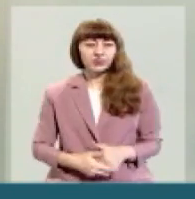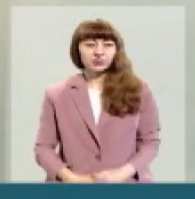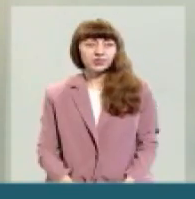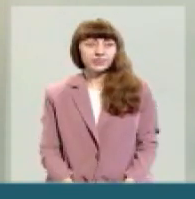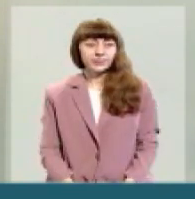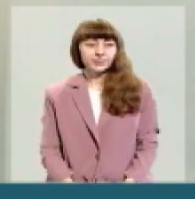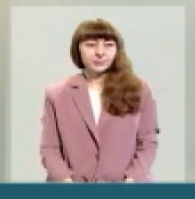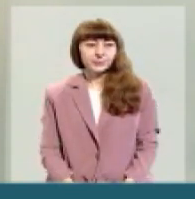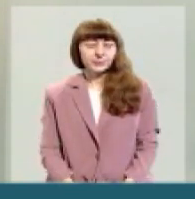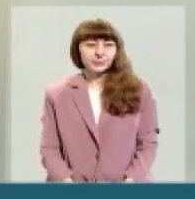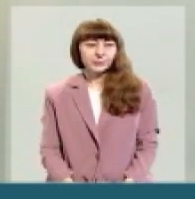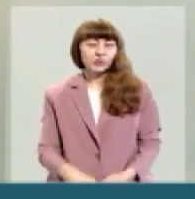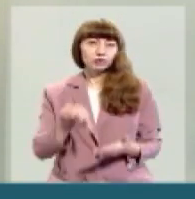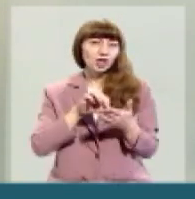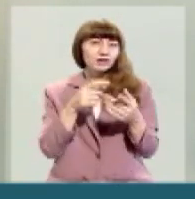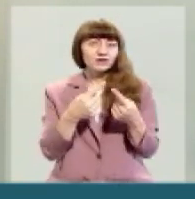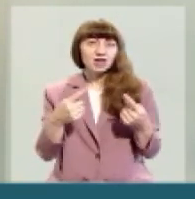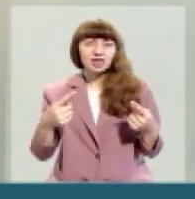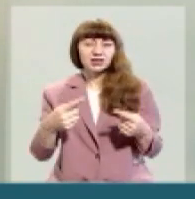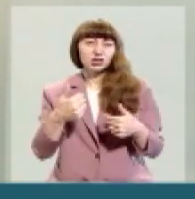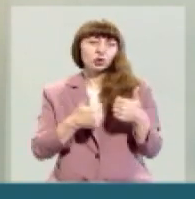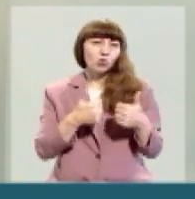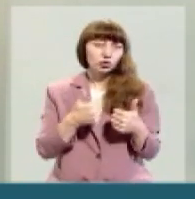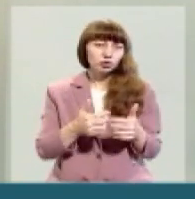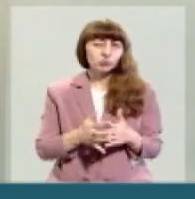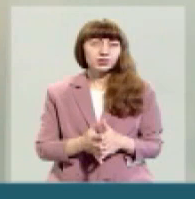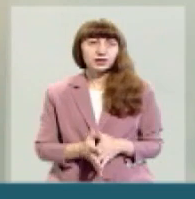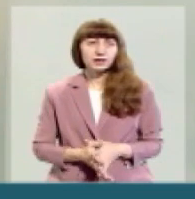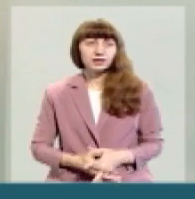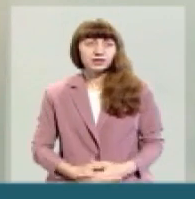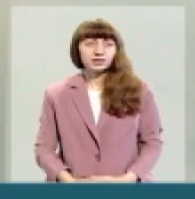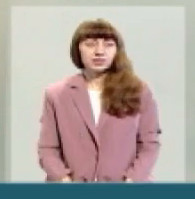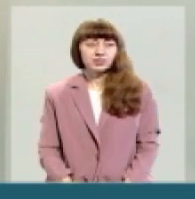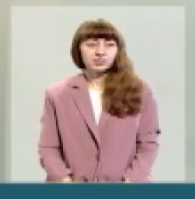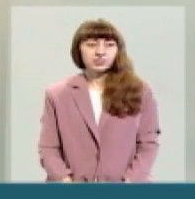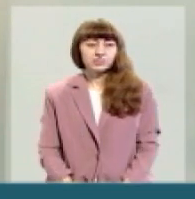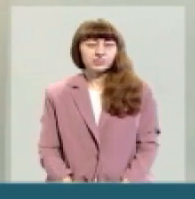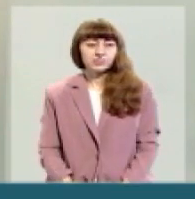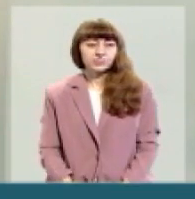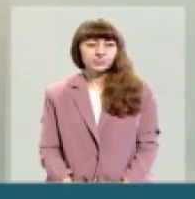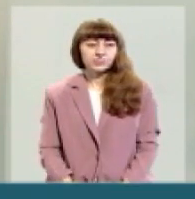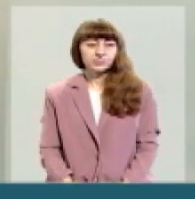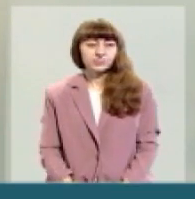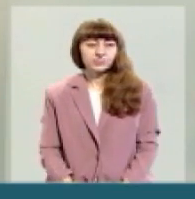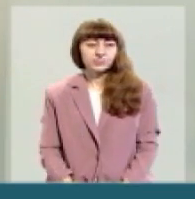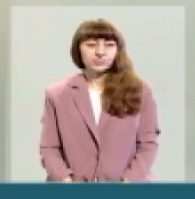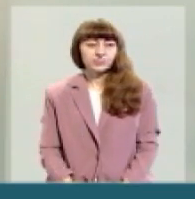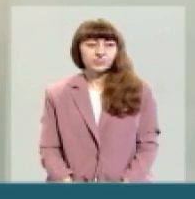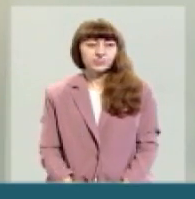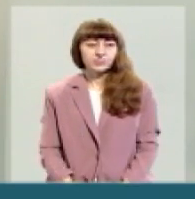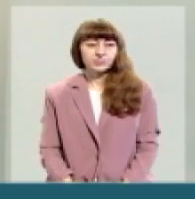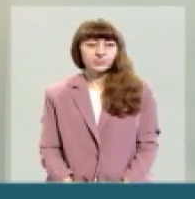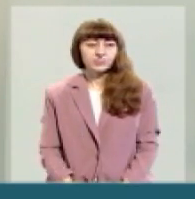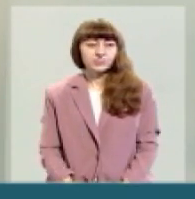республикалық облыстық деңгейге шығарды мұғалімдерді. Сонымен қатар енді тек қана мұғалімдердің ғана қамқоршысы емес, сонымен қатар